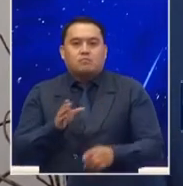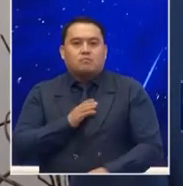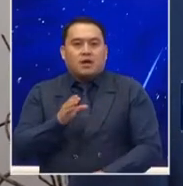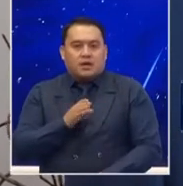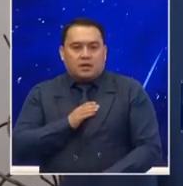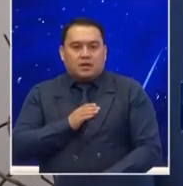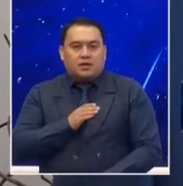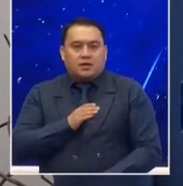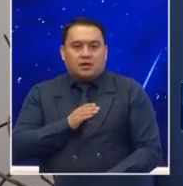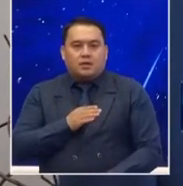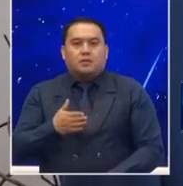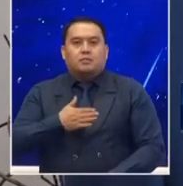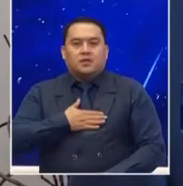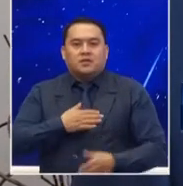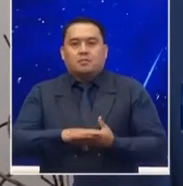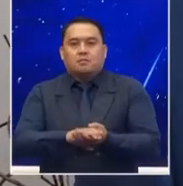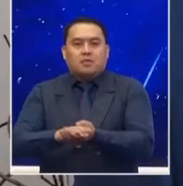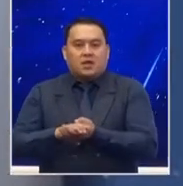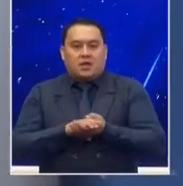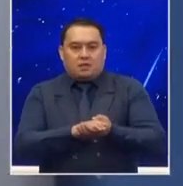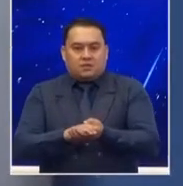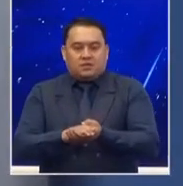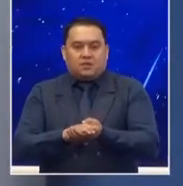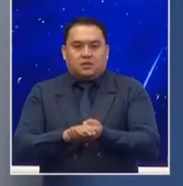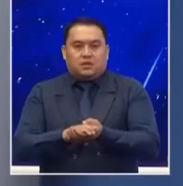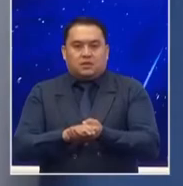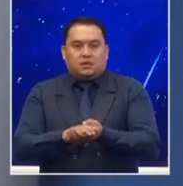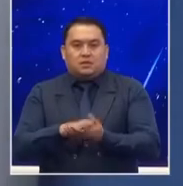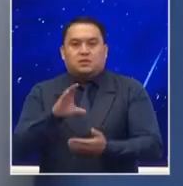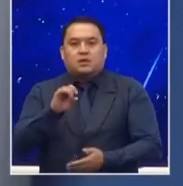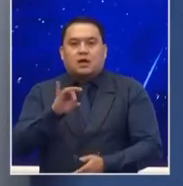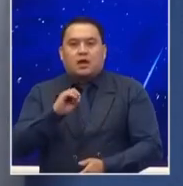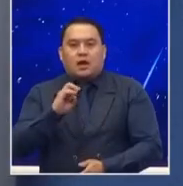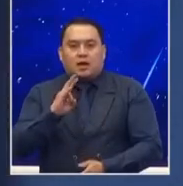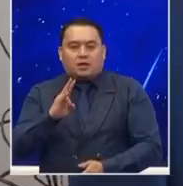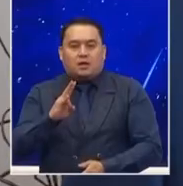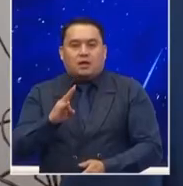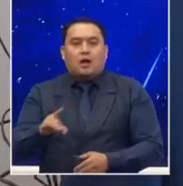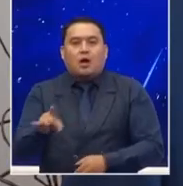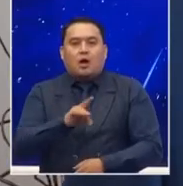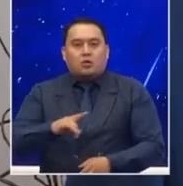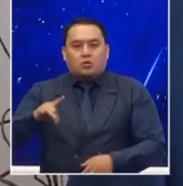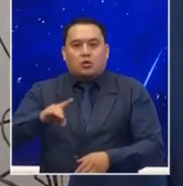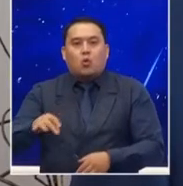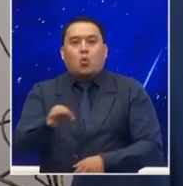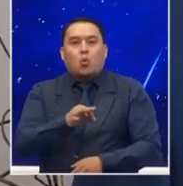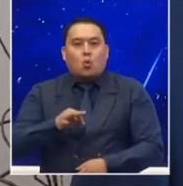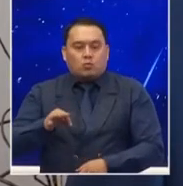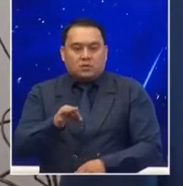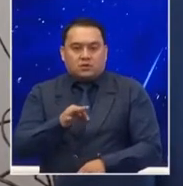байлығымыз, біздің берекеміз, біздің мынау Сарқан ауданының тұрғындарына, облыс ауданының